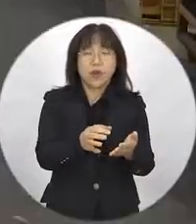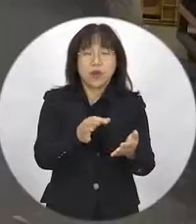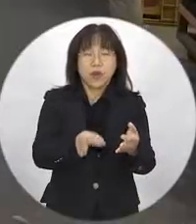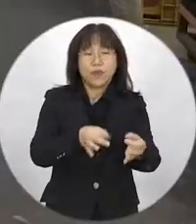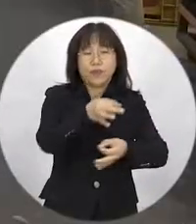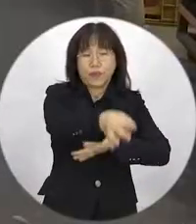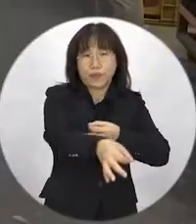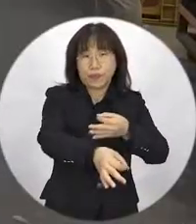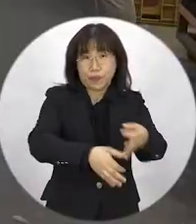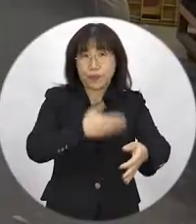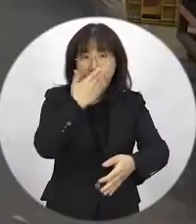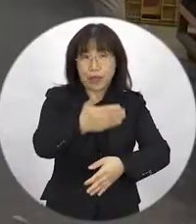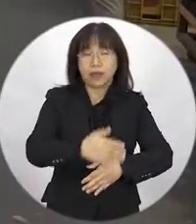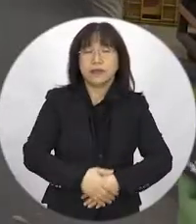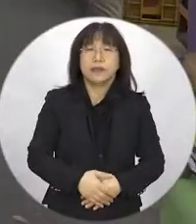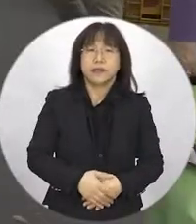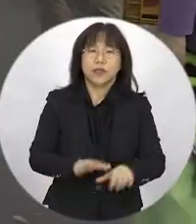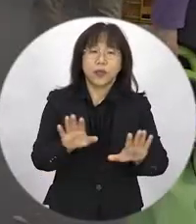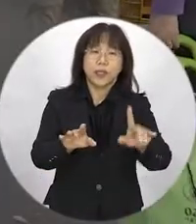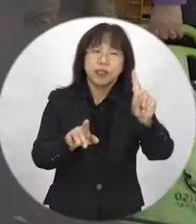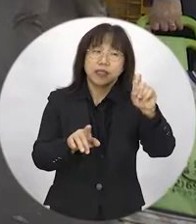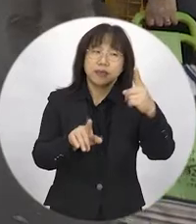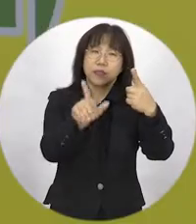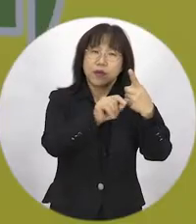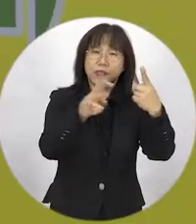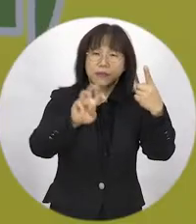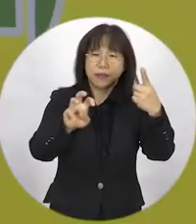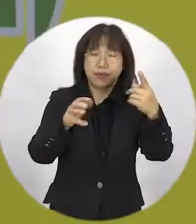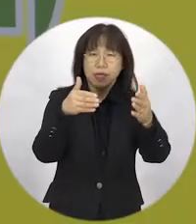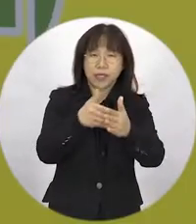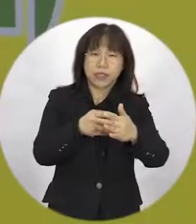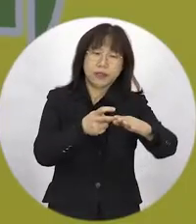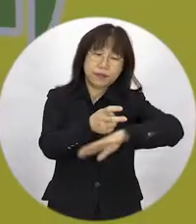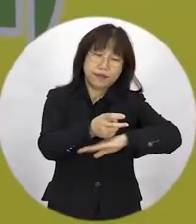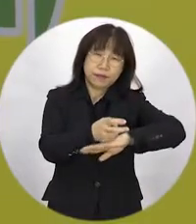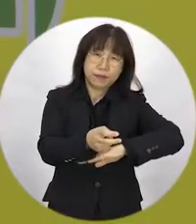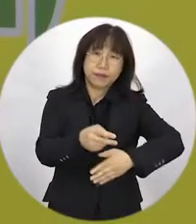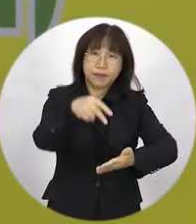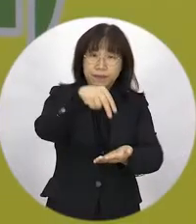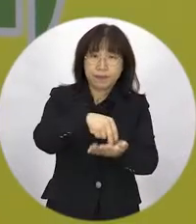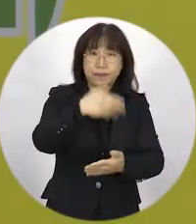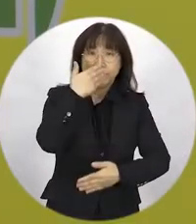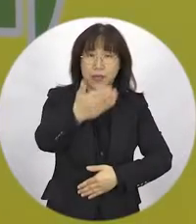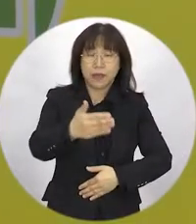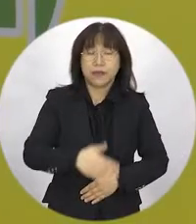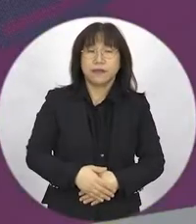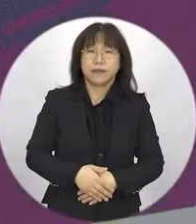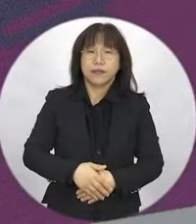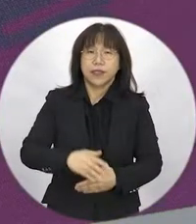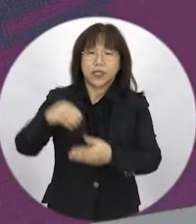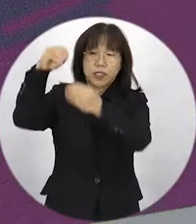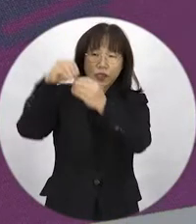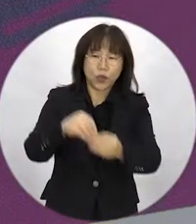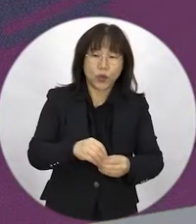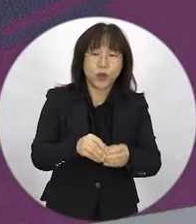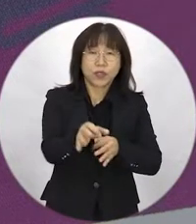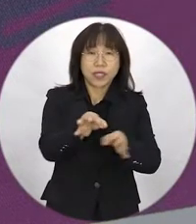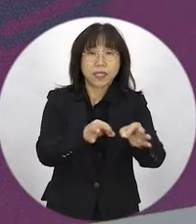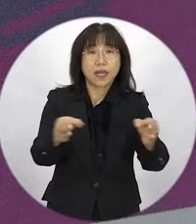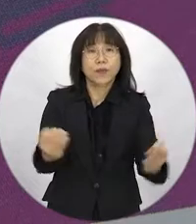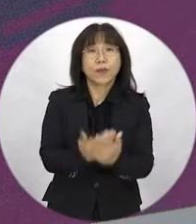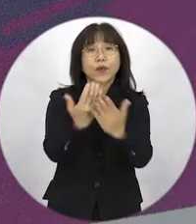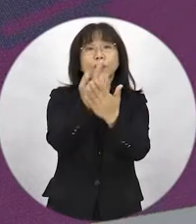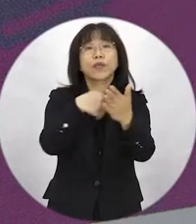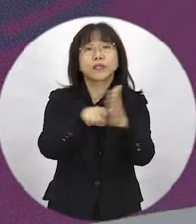있으며 발행된 쿠폰은 오는 11월 30일까지 사용하면 됩니다. 한편 강서구는 전통시장 활성화를 위해